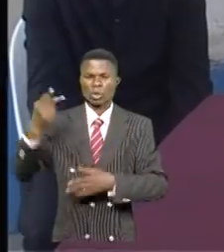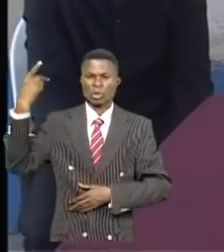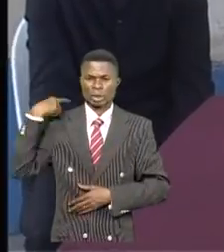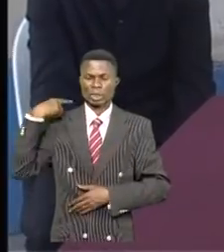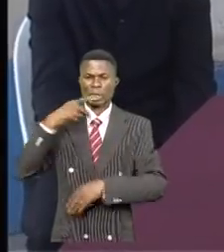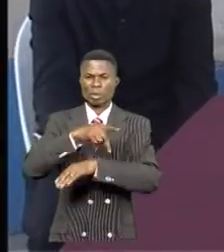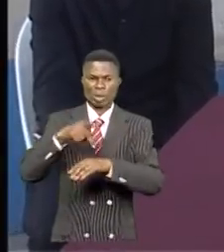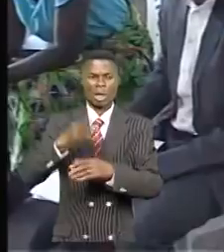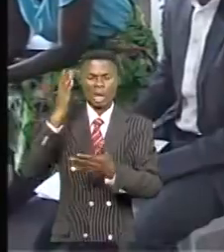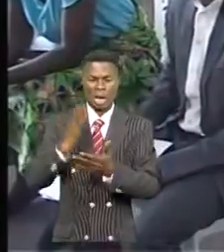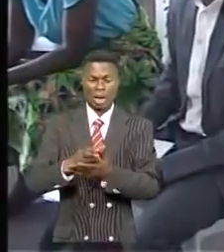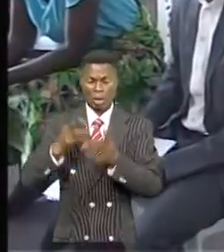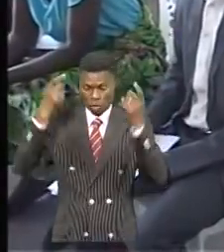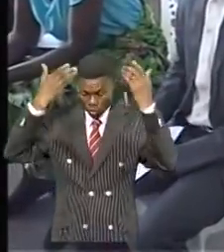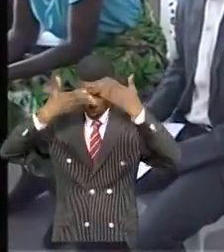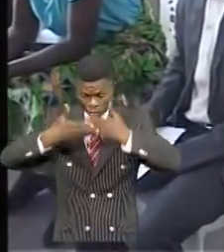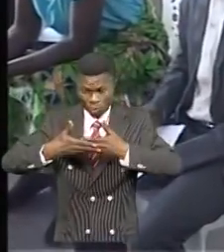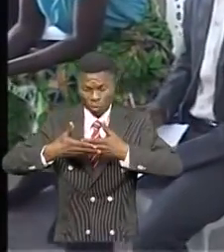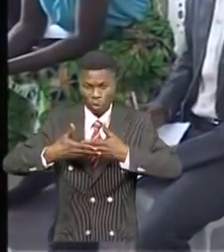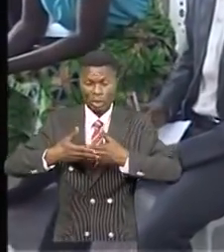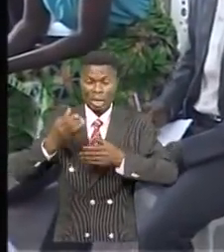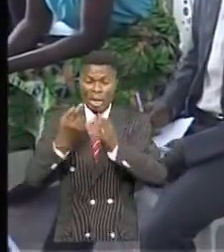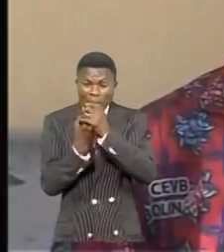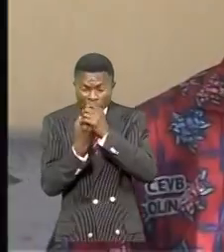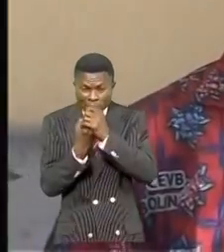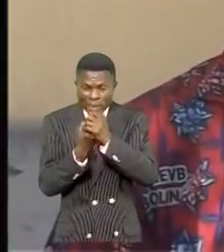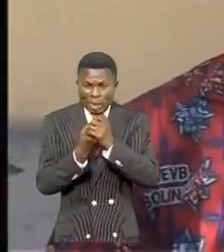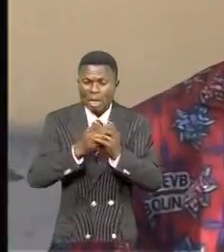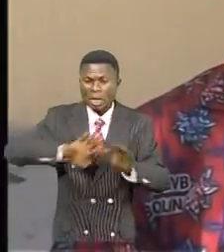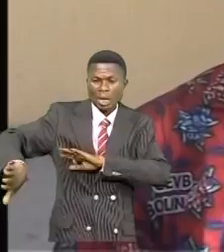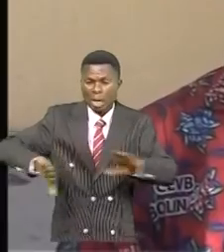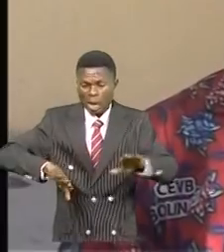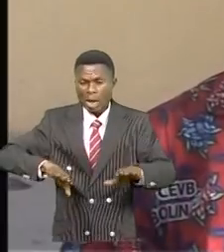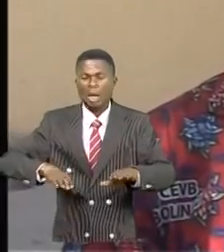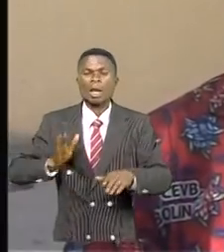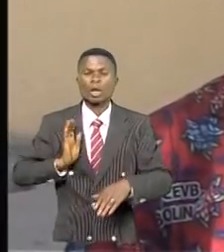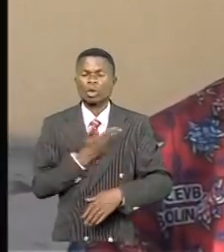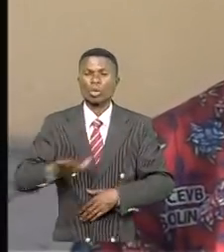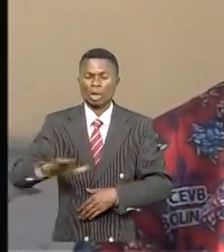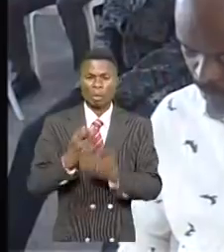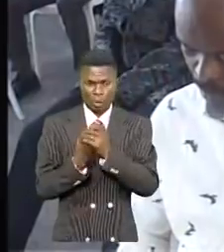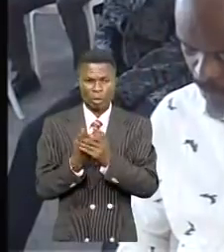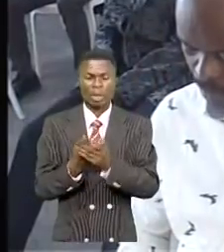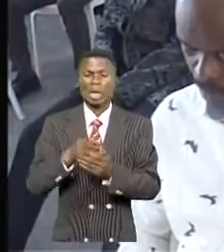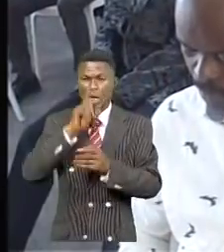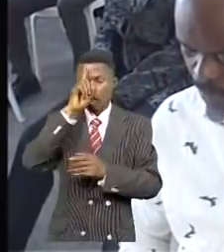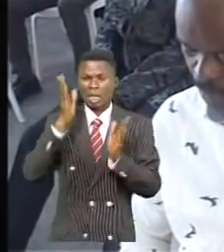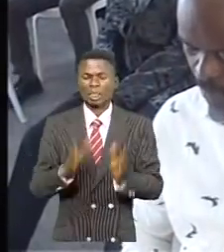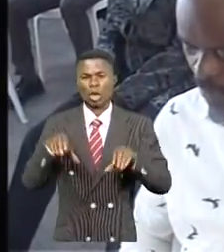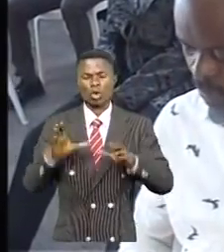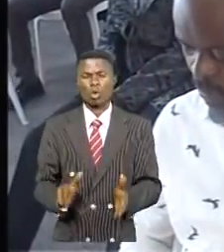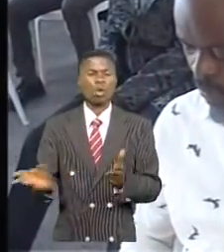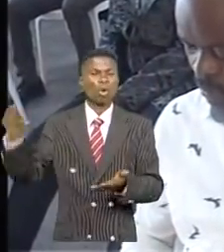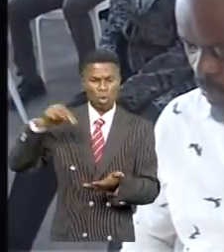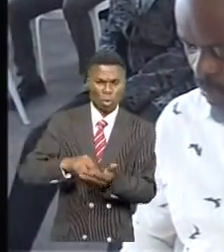de cesser de rêver car le train de la balkanisation de notre pays est déjà en marche. Il est temps que les intellectuels congolais s'élèvent